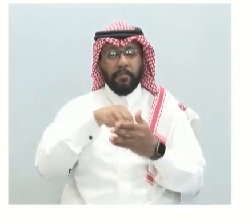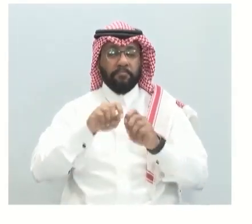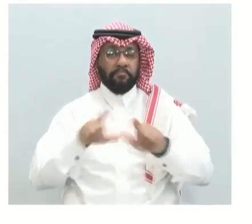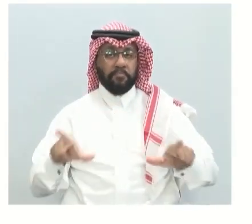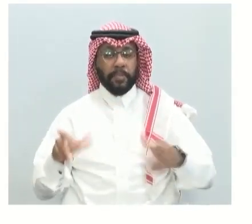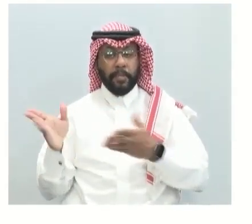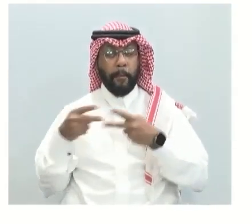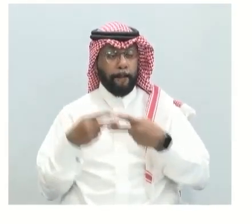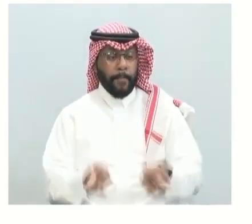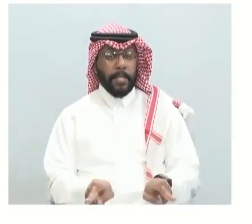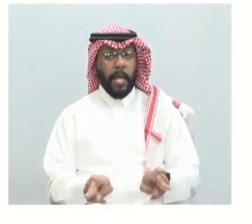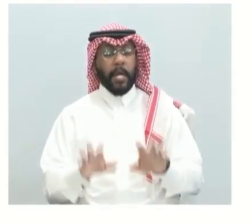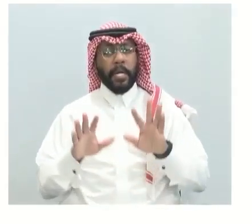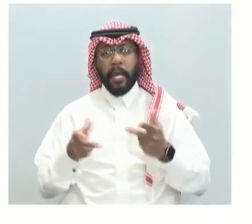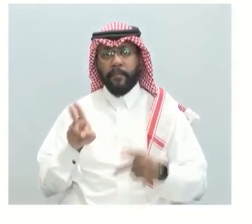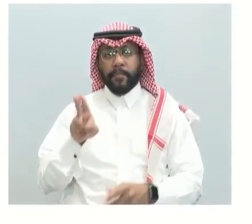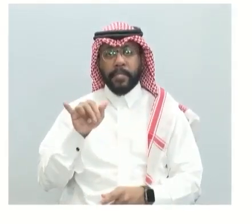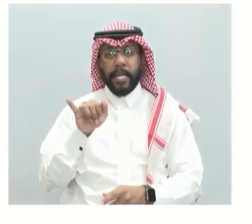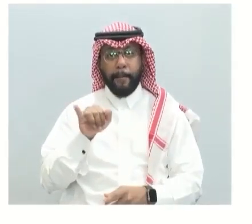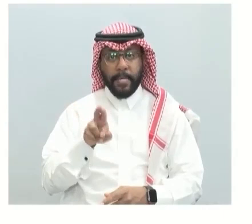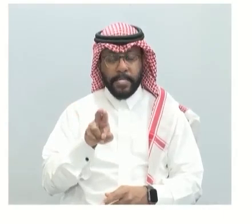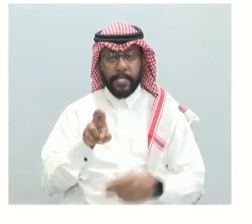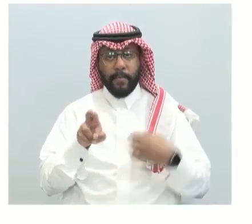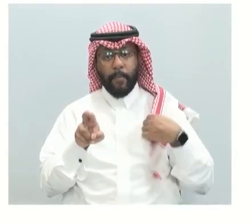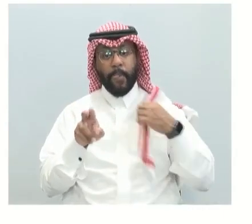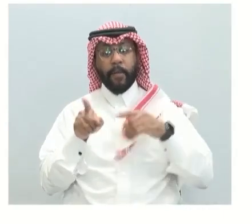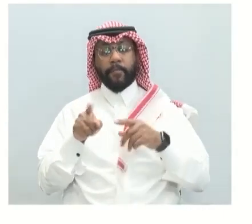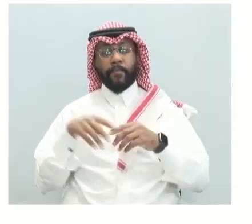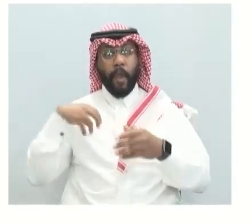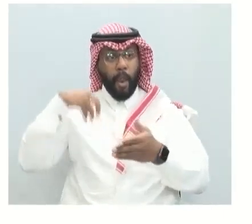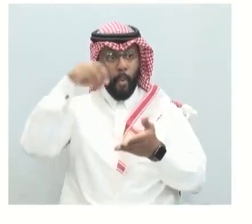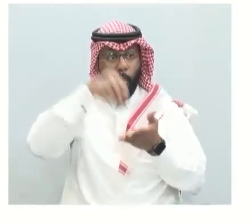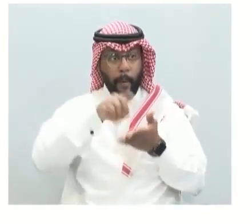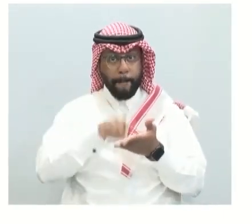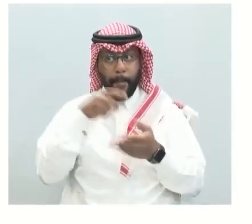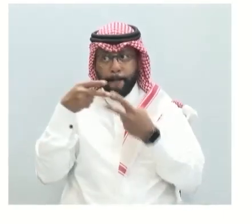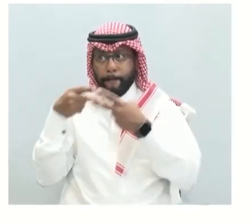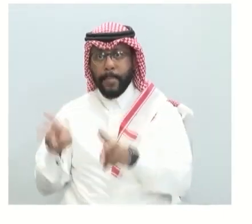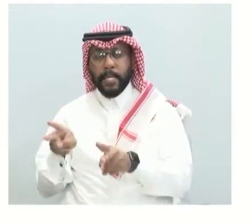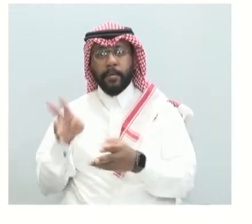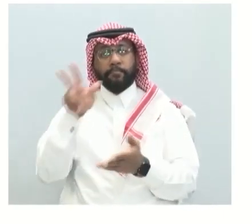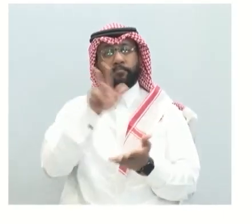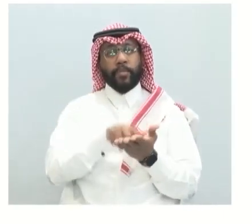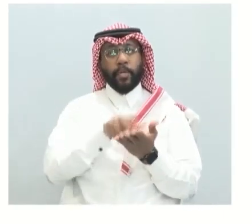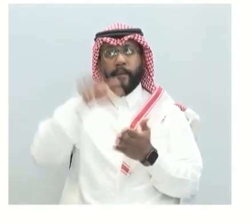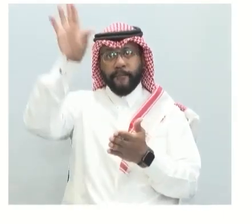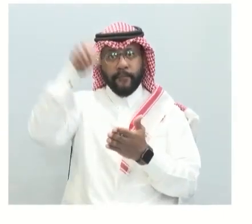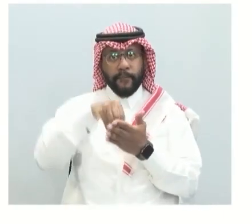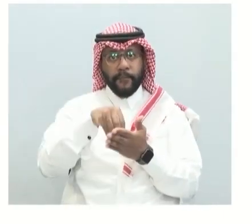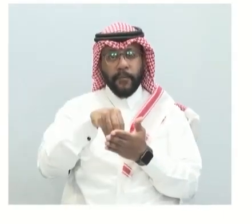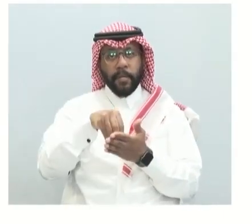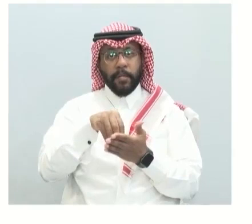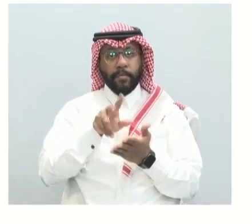طيب كيف نبدا باستخدام التيمز راينا مجرد اني اقوم بالذهاب او بالبدء باستخدام البرنامج وتحميل الى جهاز